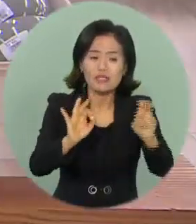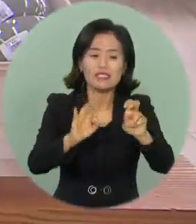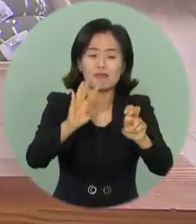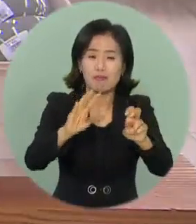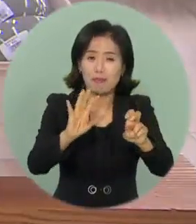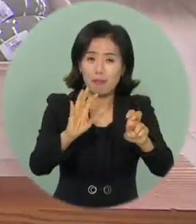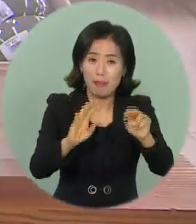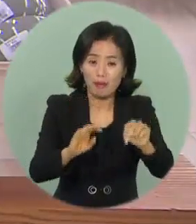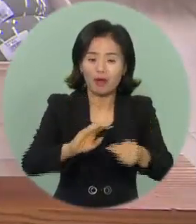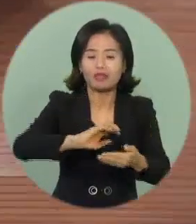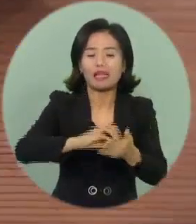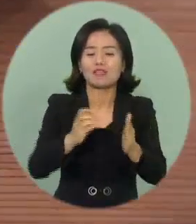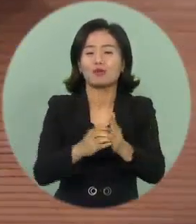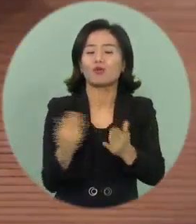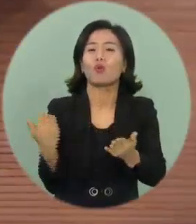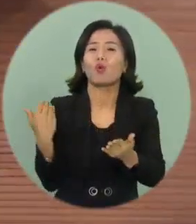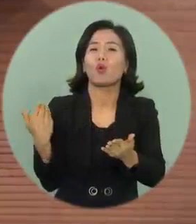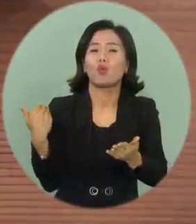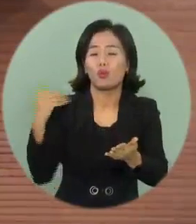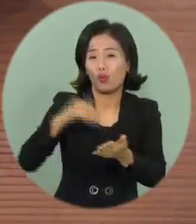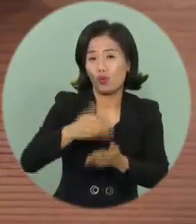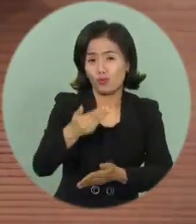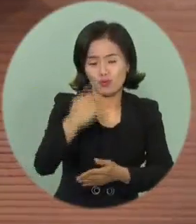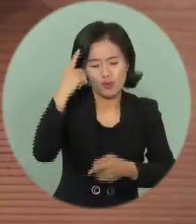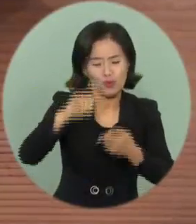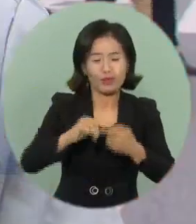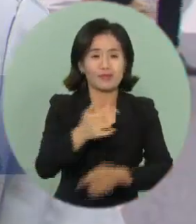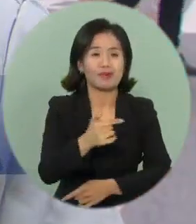원까지 돌려받을 수 있어 관심을 끌고 있습니다.